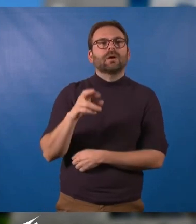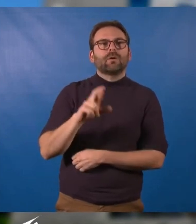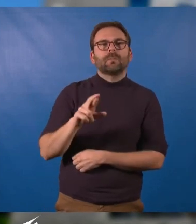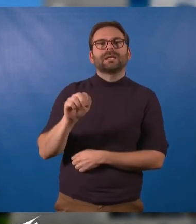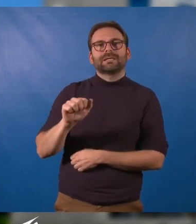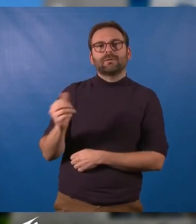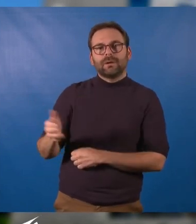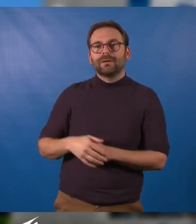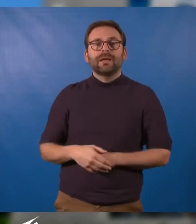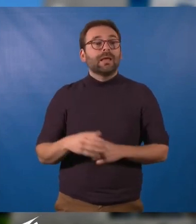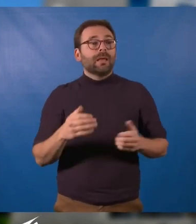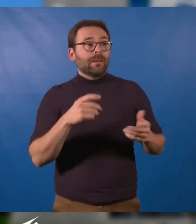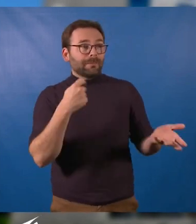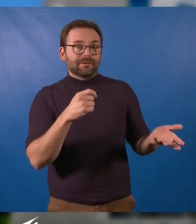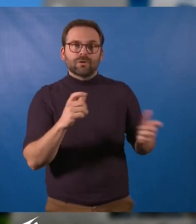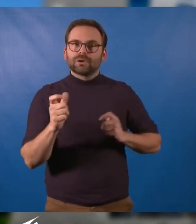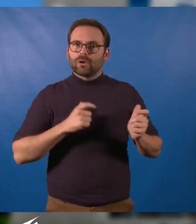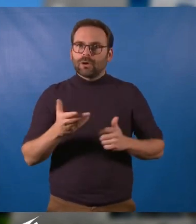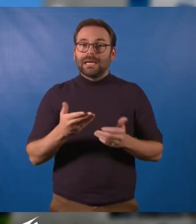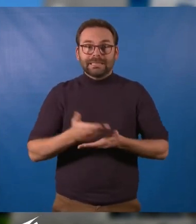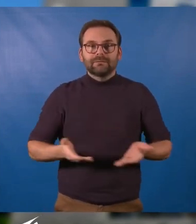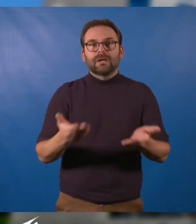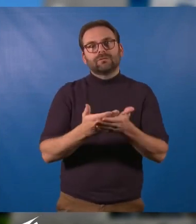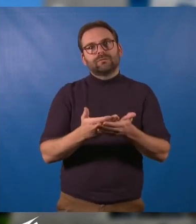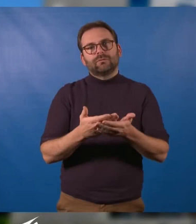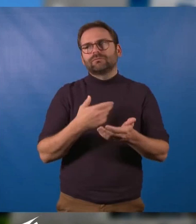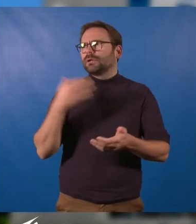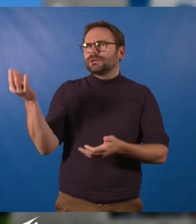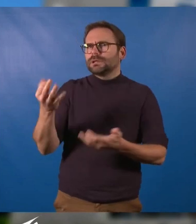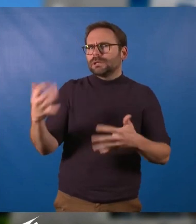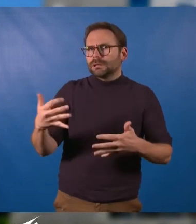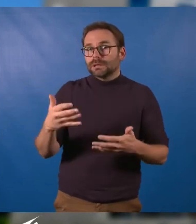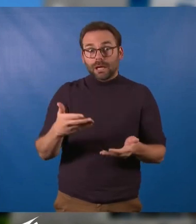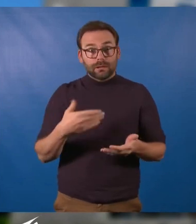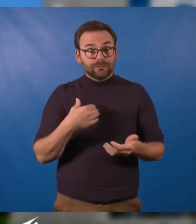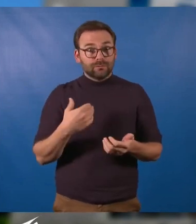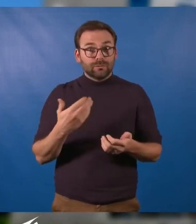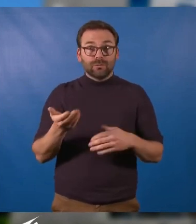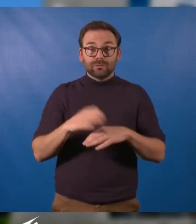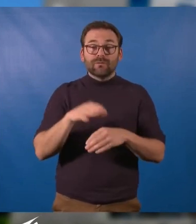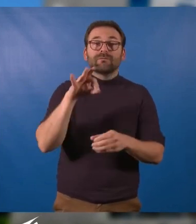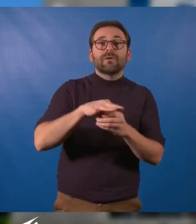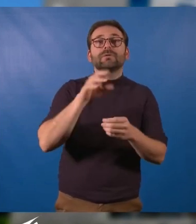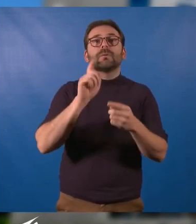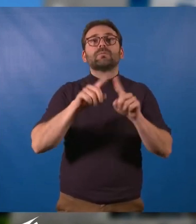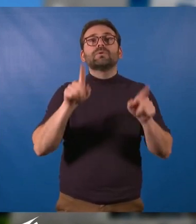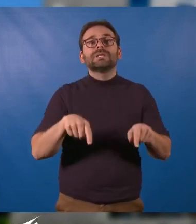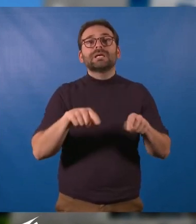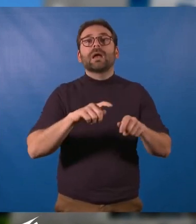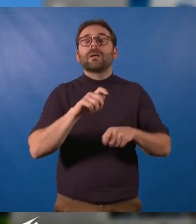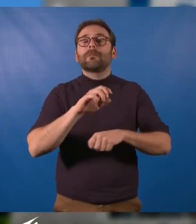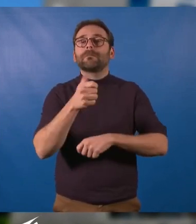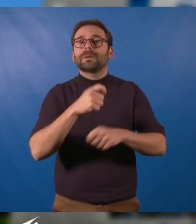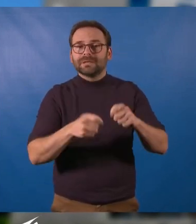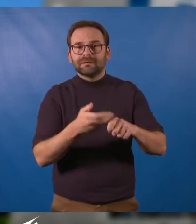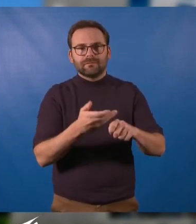Madame la Présidente, chers collègues, le contexte, cela a été évoqué, dans lequel il nous est proposé d'adopter ce budget primitif est